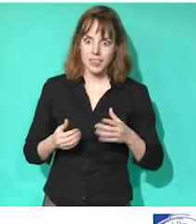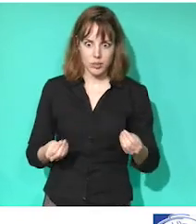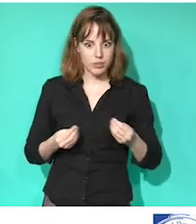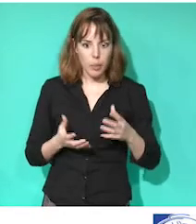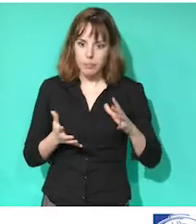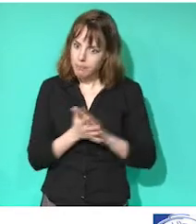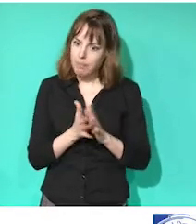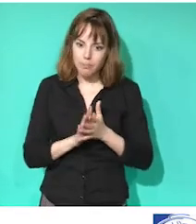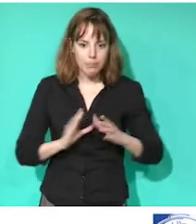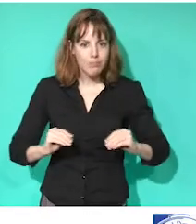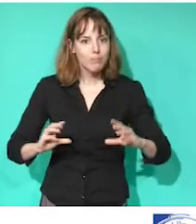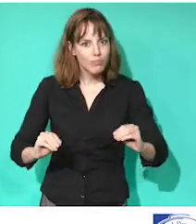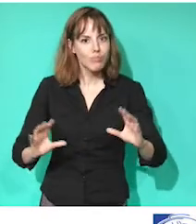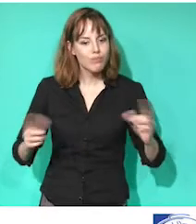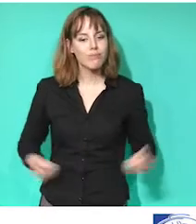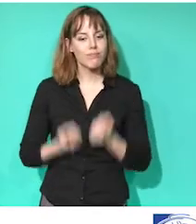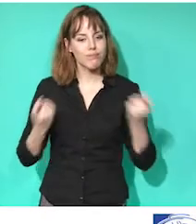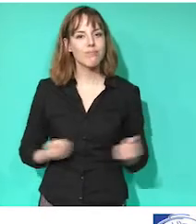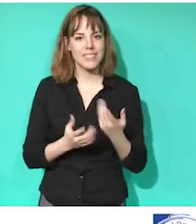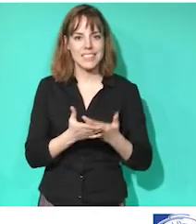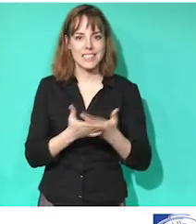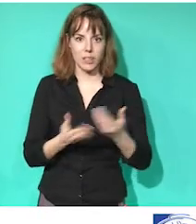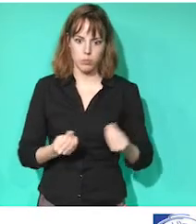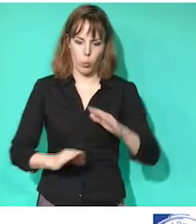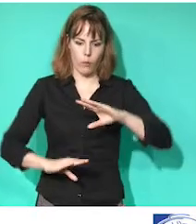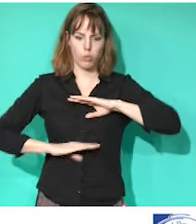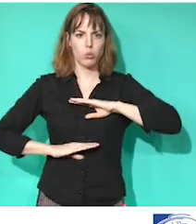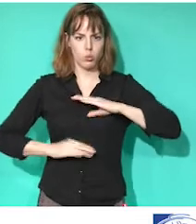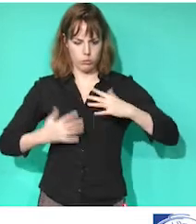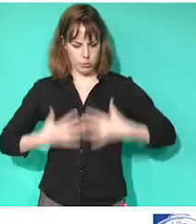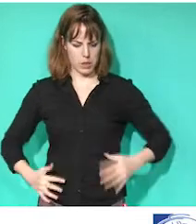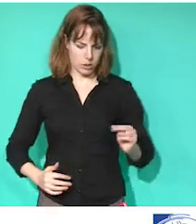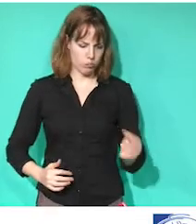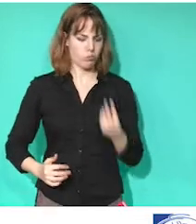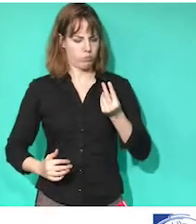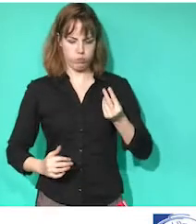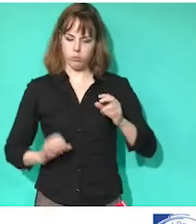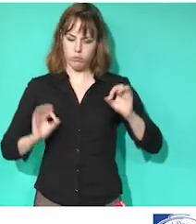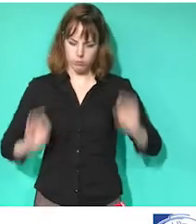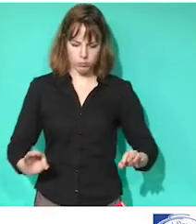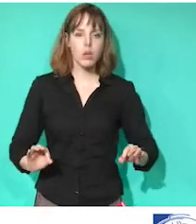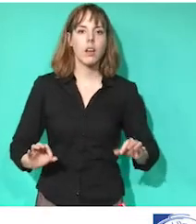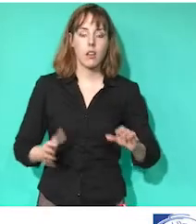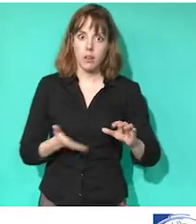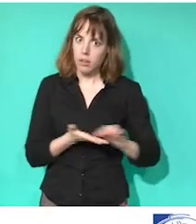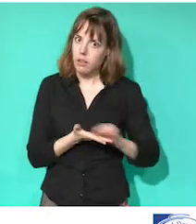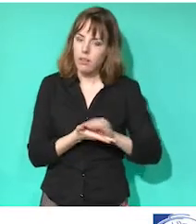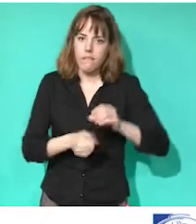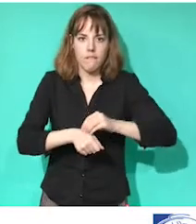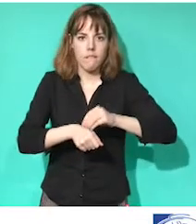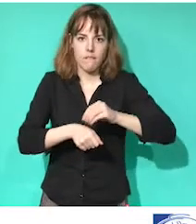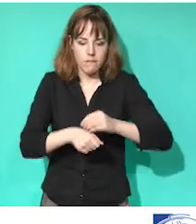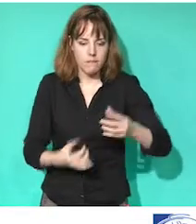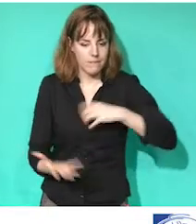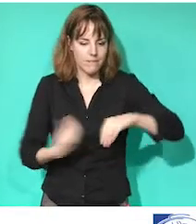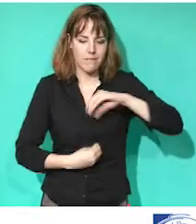pratique. Et justement, se donner confiance aussi dans sa posture. Voilà, donc plein de petites astuces très importantes pour du coup bien